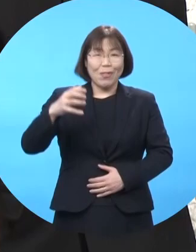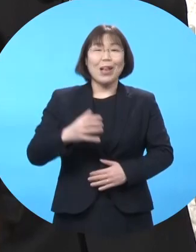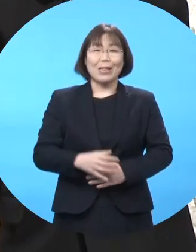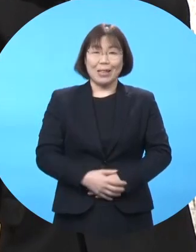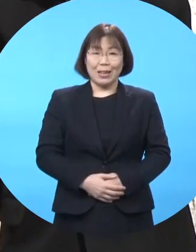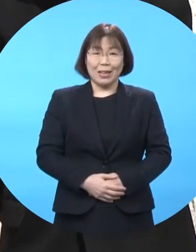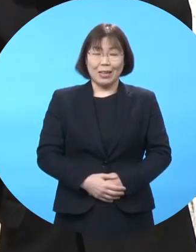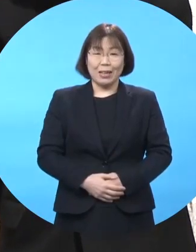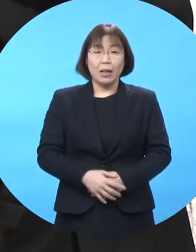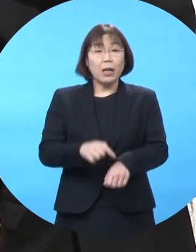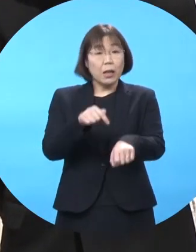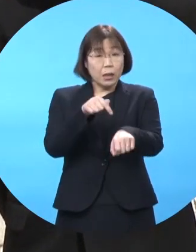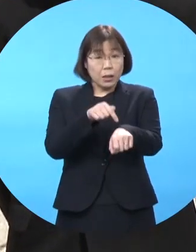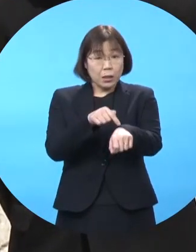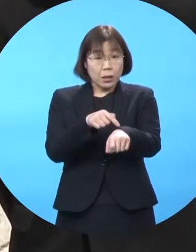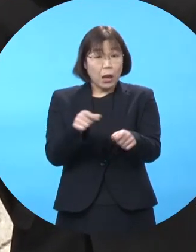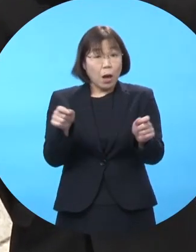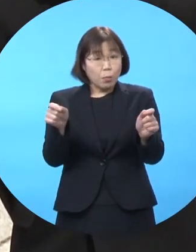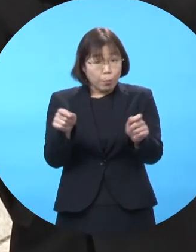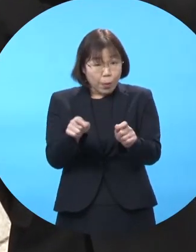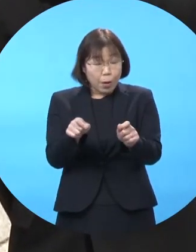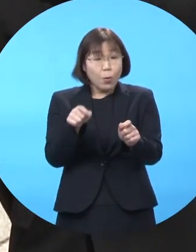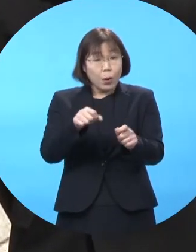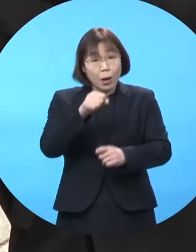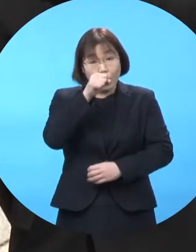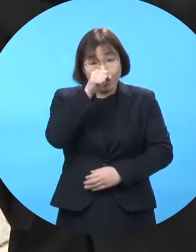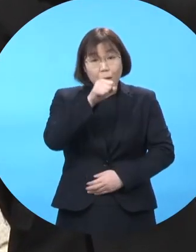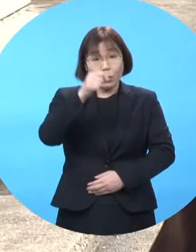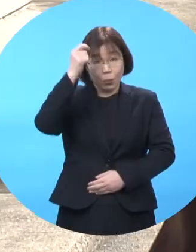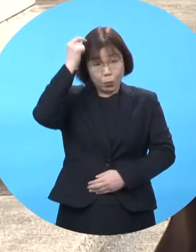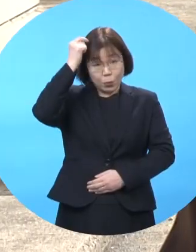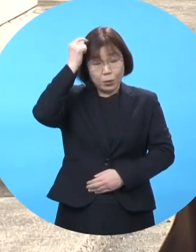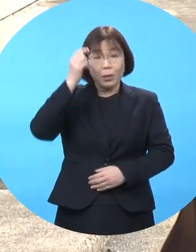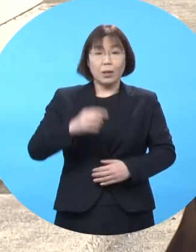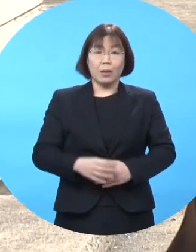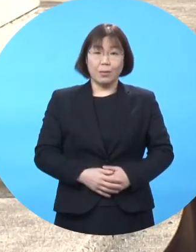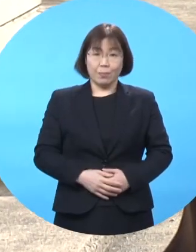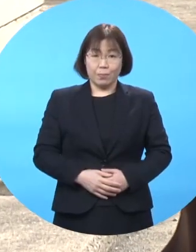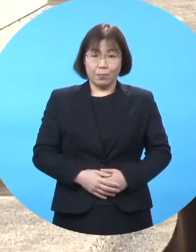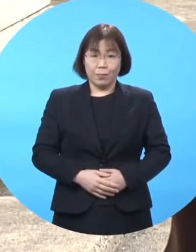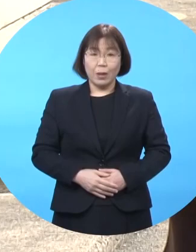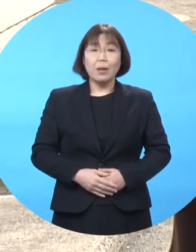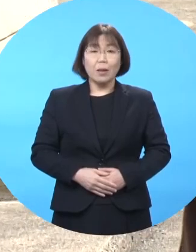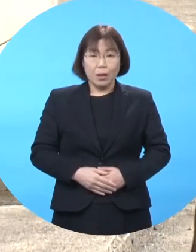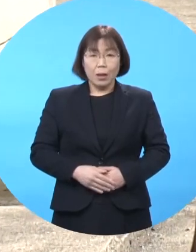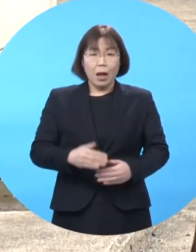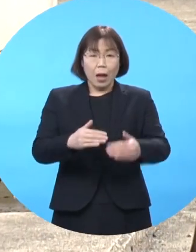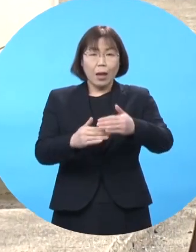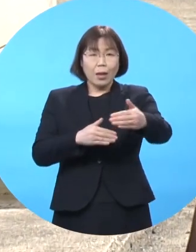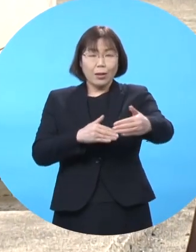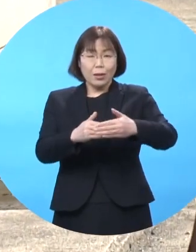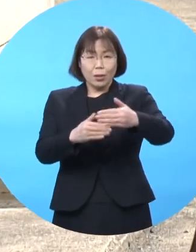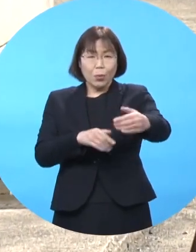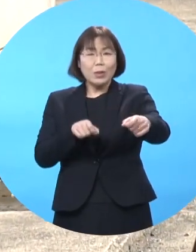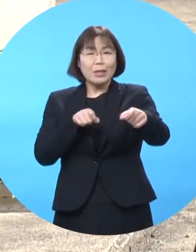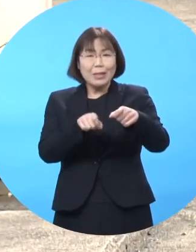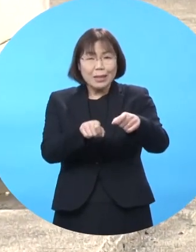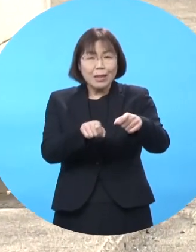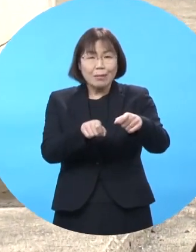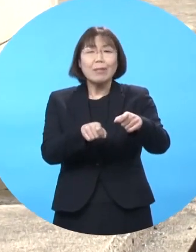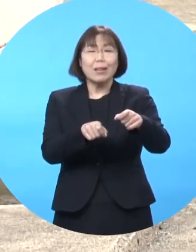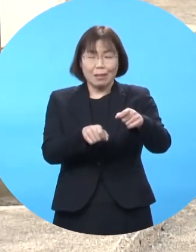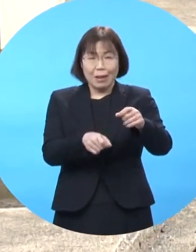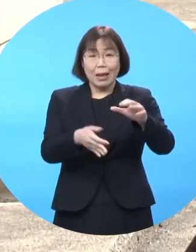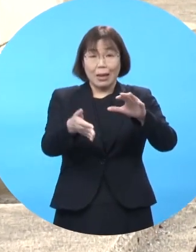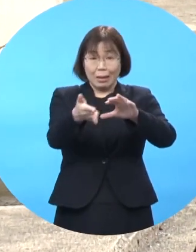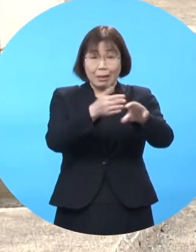。 まあ時間がかからんってとこがいいなって思いました。 もうちっとでもな距離が近くになって